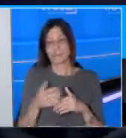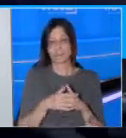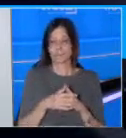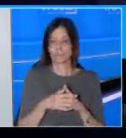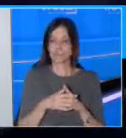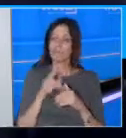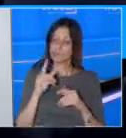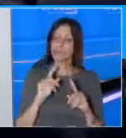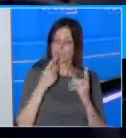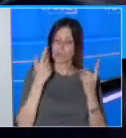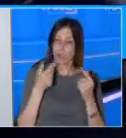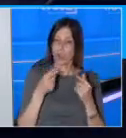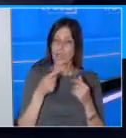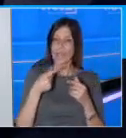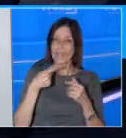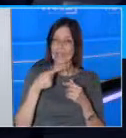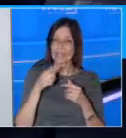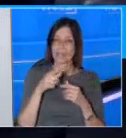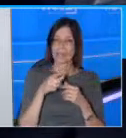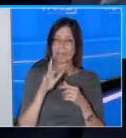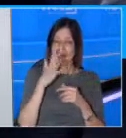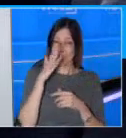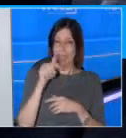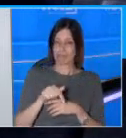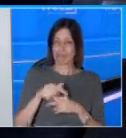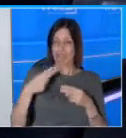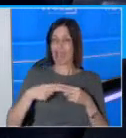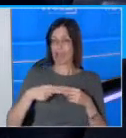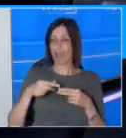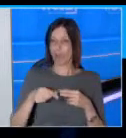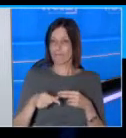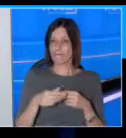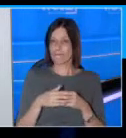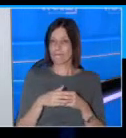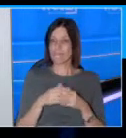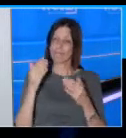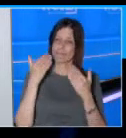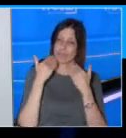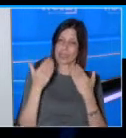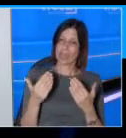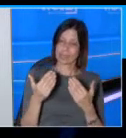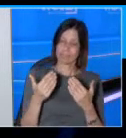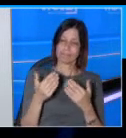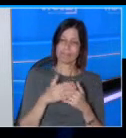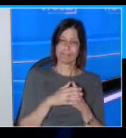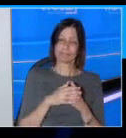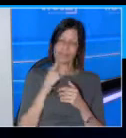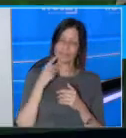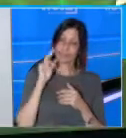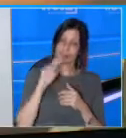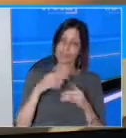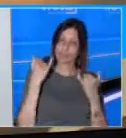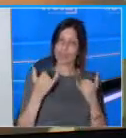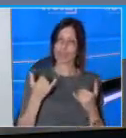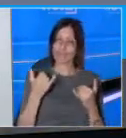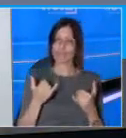זה קורה, אז כאמור, גידי, ביום חמישי הקרוב. נודה לך בשלב הזה, והנה, יש לך עכשיו, אתה